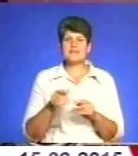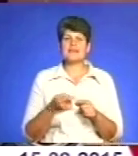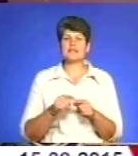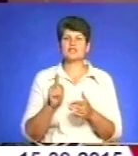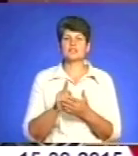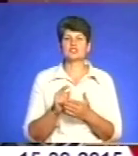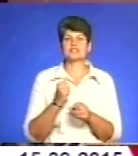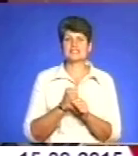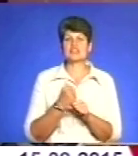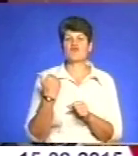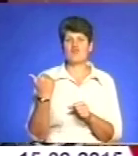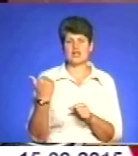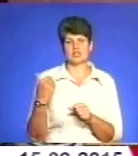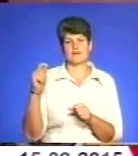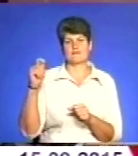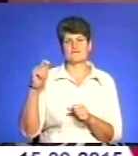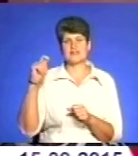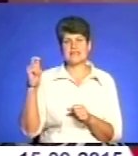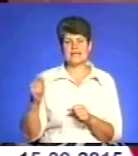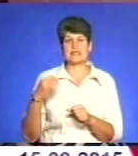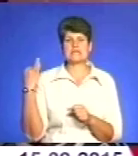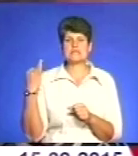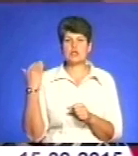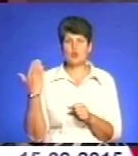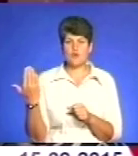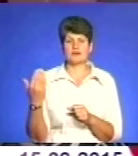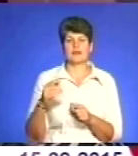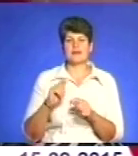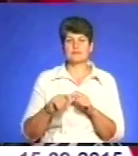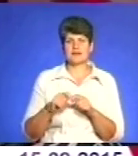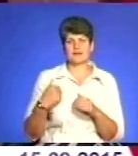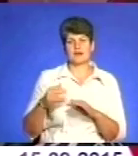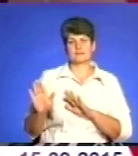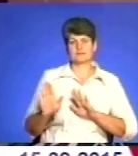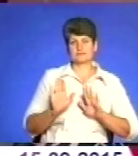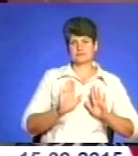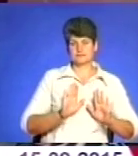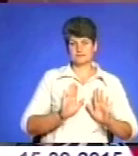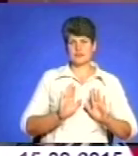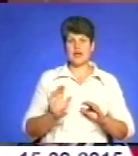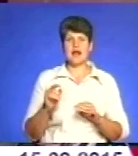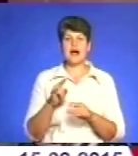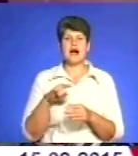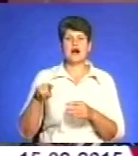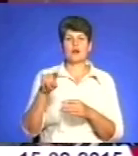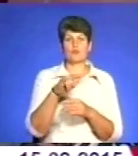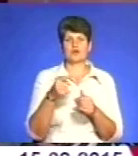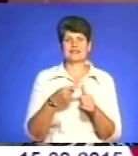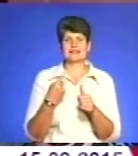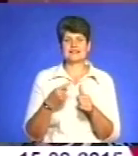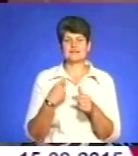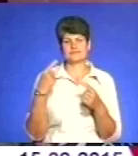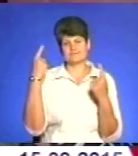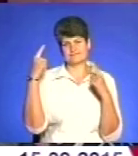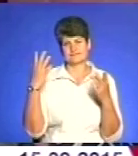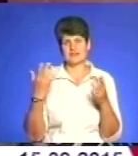ваши историки, ваши военные эксперты. Поэтому я отодвинулся в сторону и аэропорт назвал вымышленным именем. Для меня